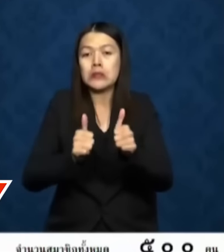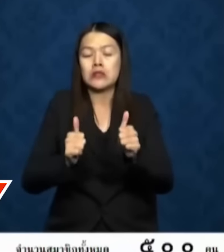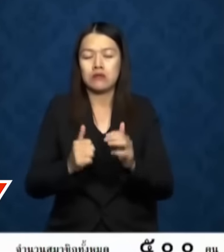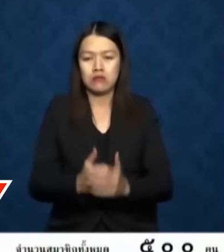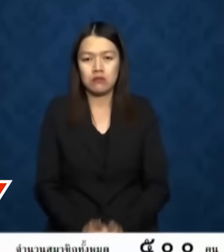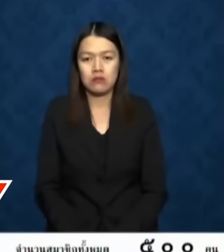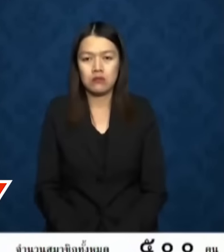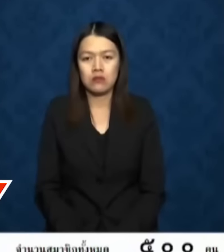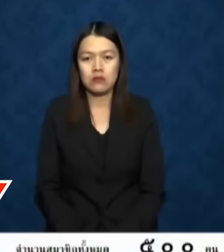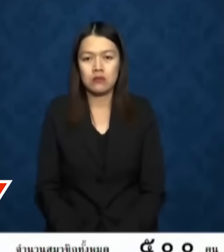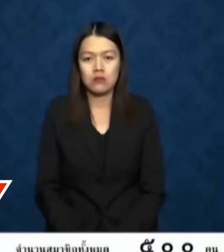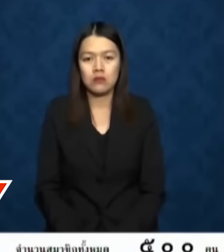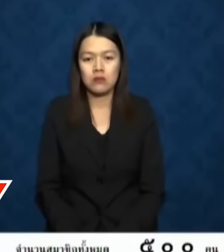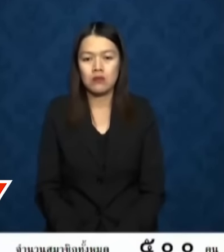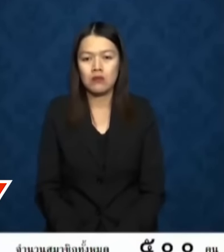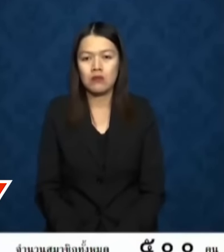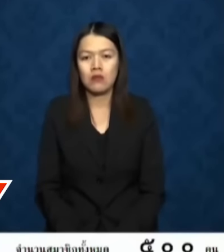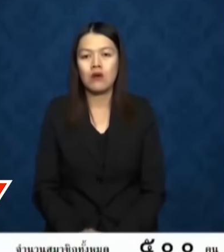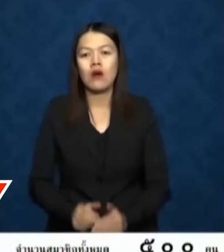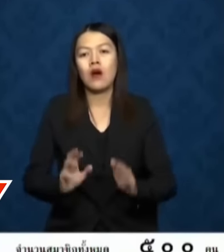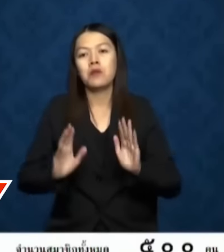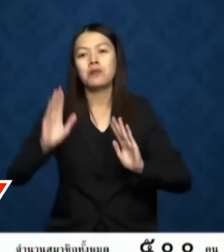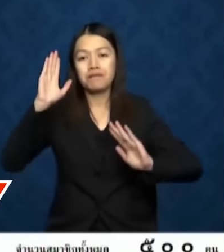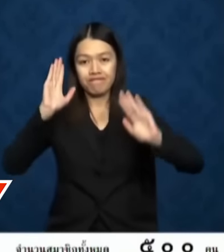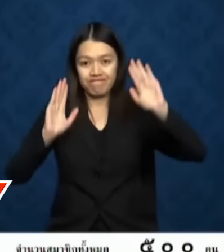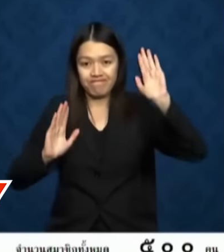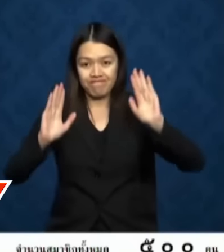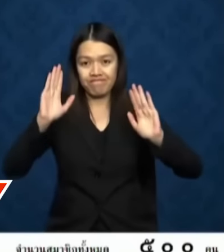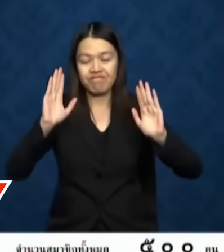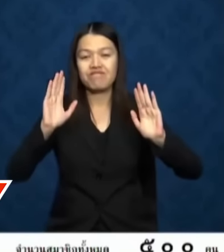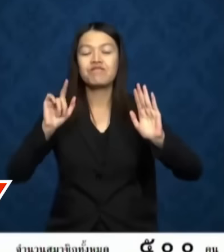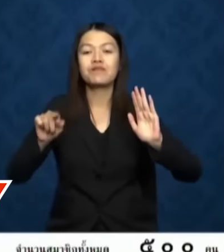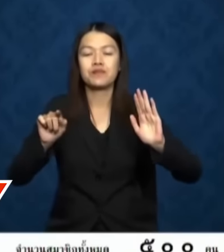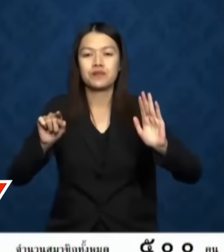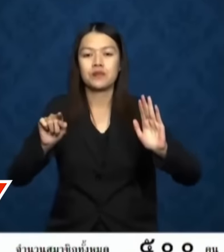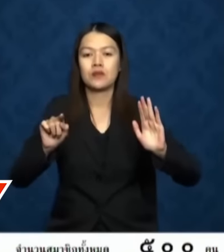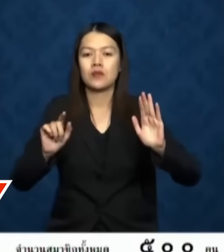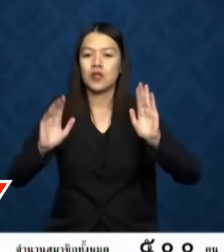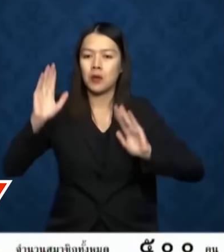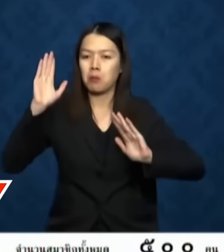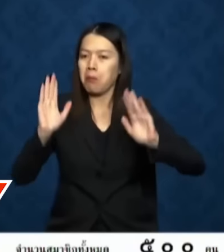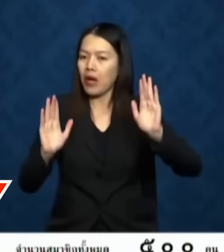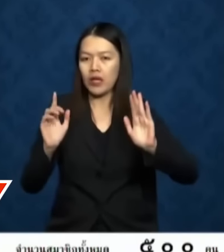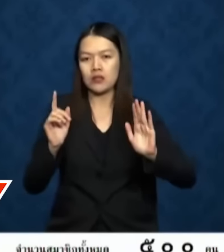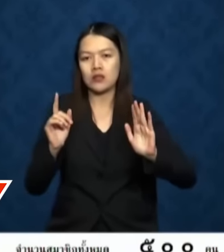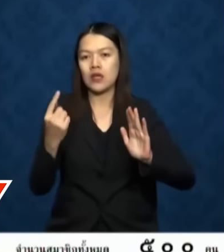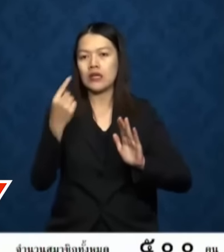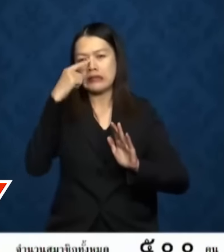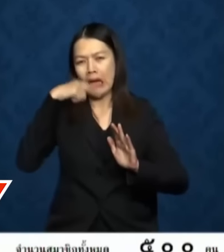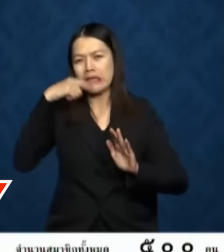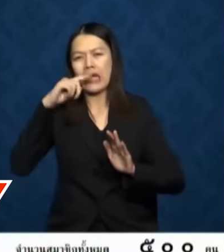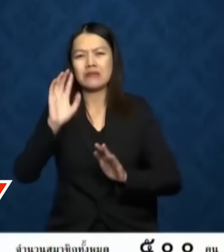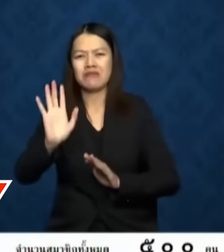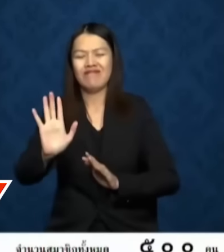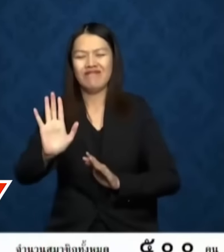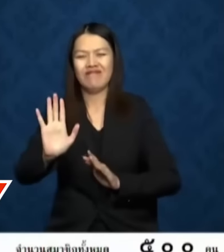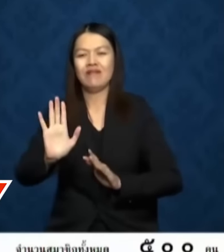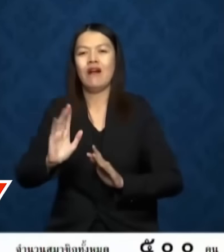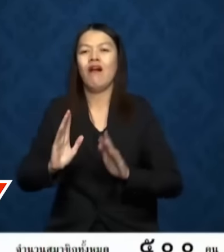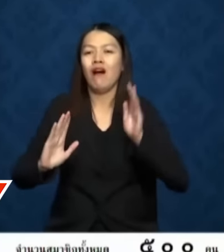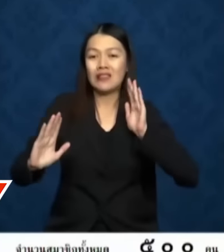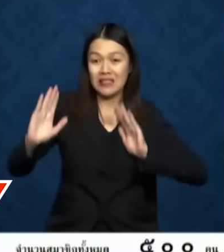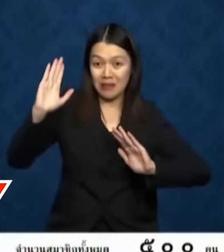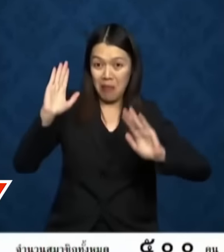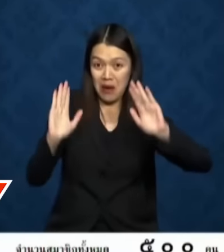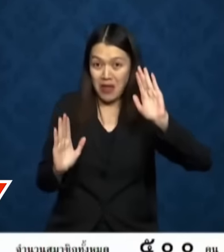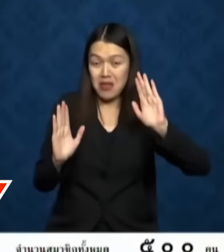สำหรับระบอบประชาธิปไตยไม่ใช่แค่ระบอบประชาธิปไตยแบบไทยๆเท่านั้นแต่เป็นระบอบประ